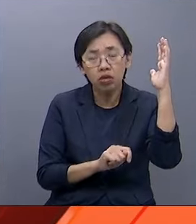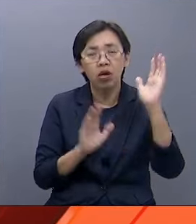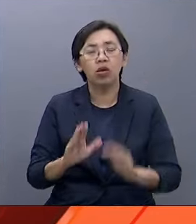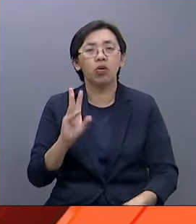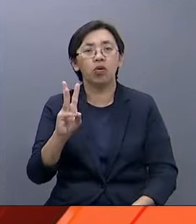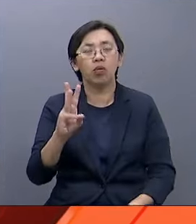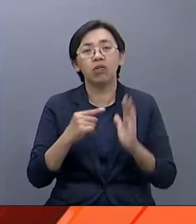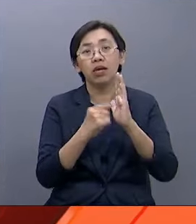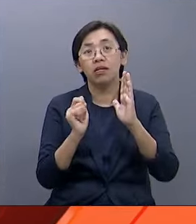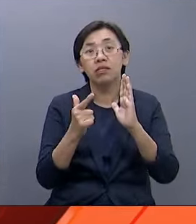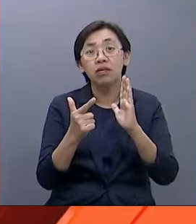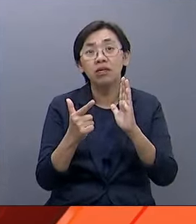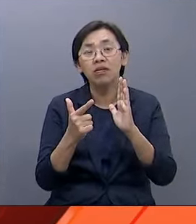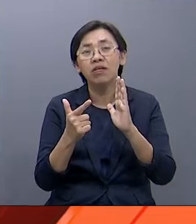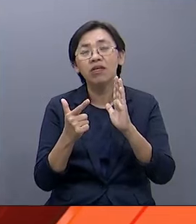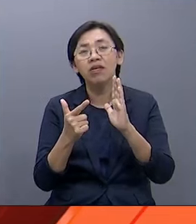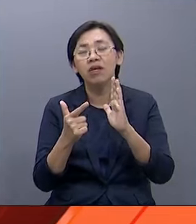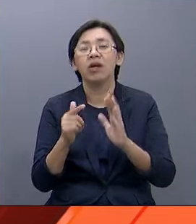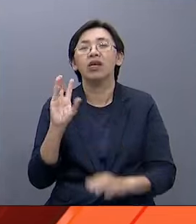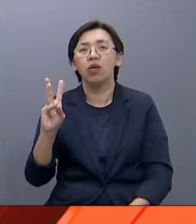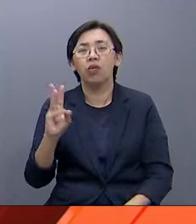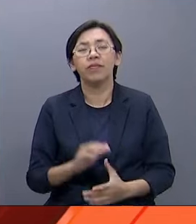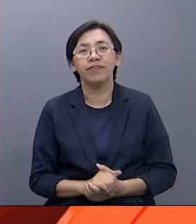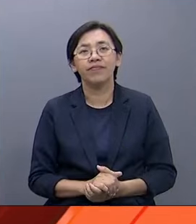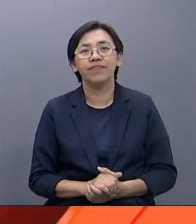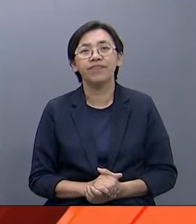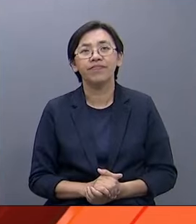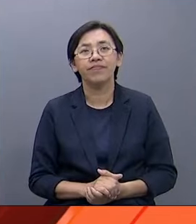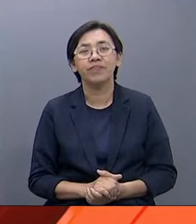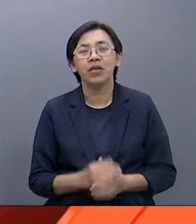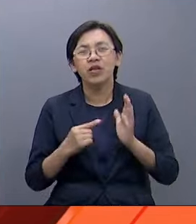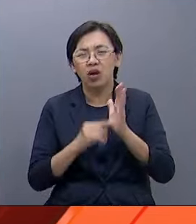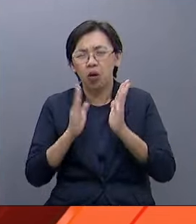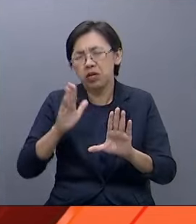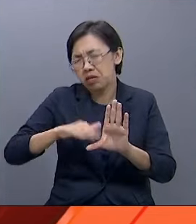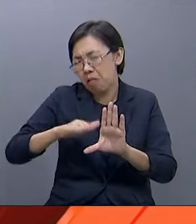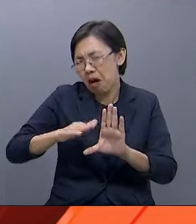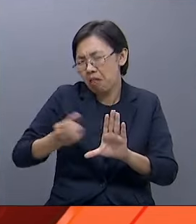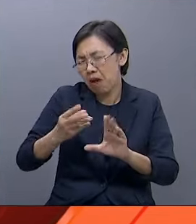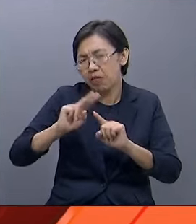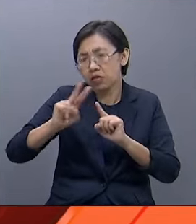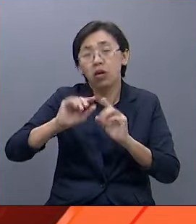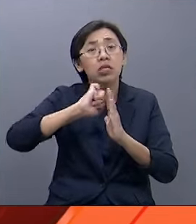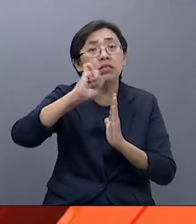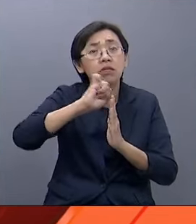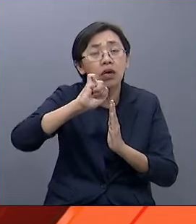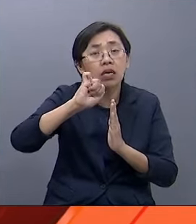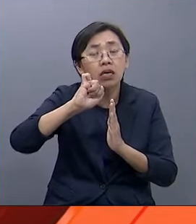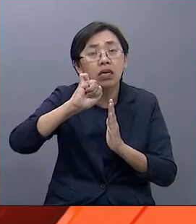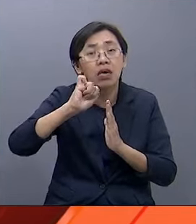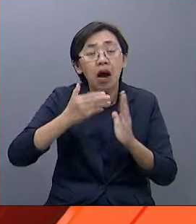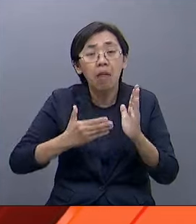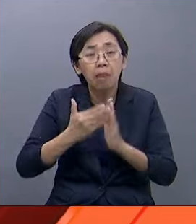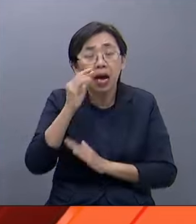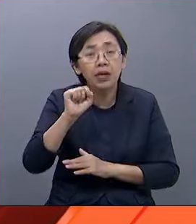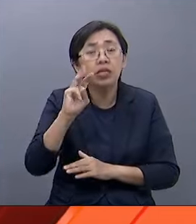อ่างทองจังหวัดกลางๆได้มา 6ขณะที่จังหวัดใหญ่ๆที่มีผู้สมัครมากเป็นอันดับ 2อย่างเชียงใหม่มีคนผ่านมาเป็น